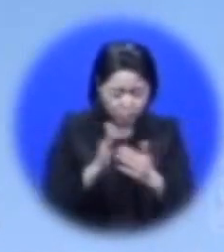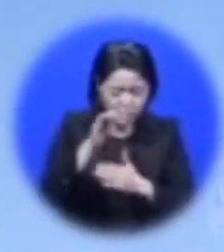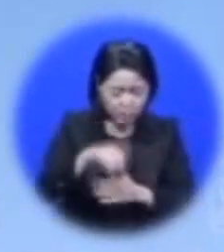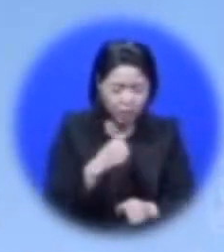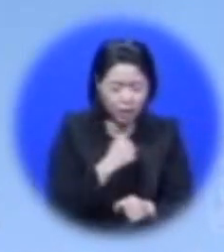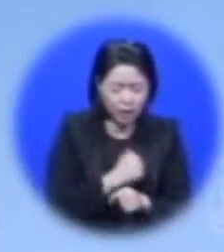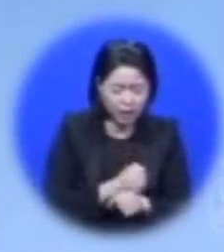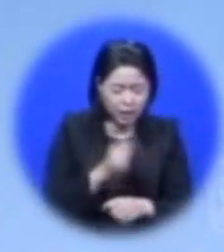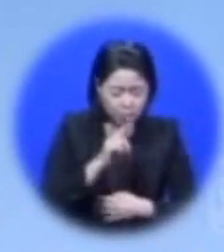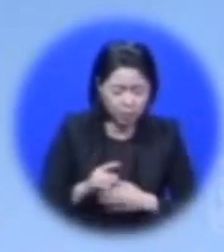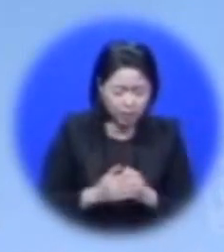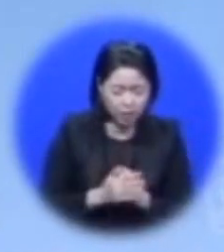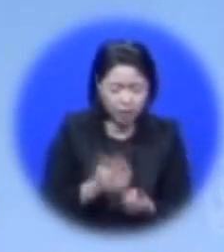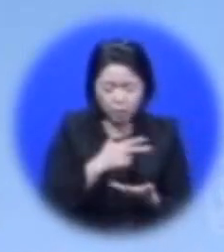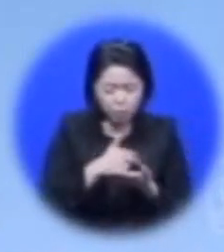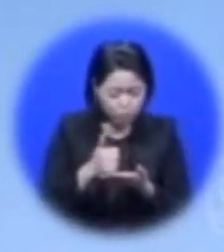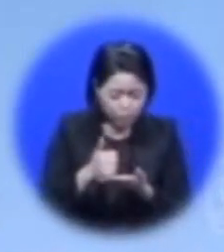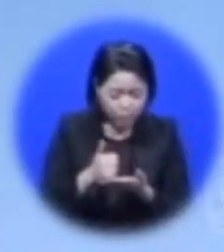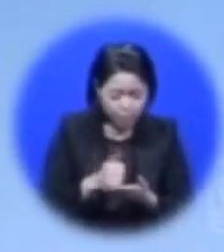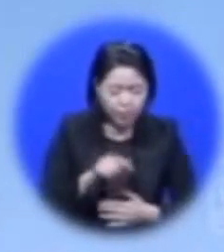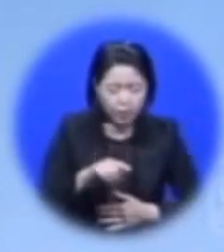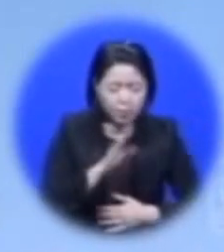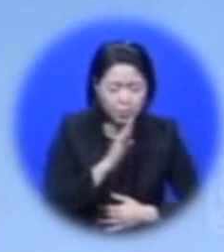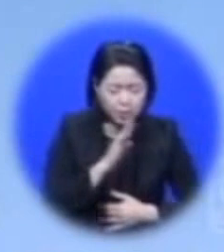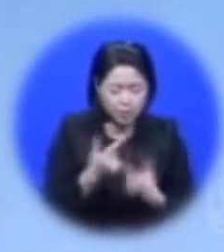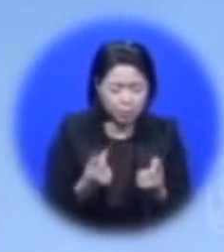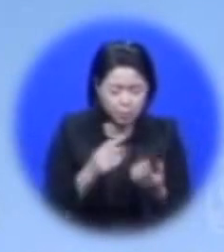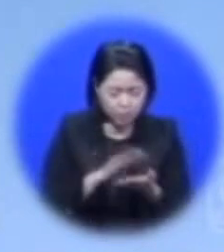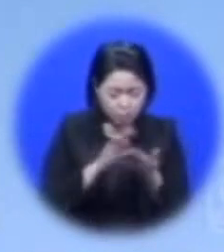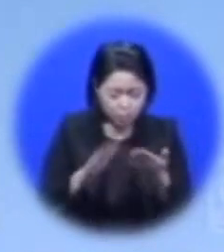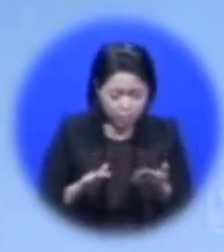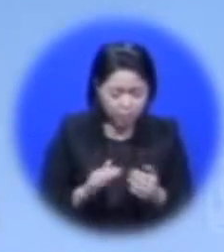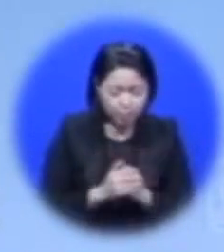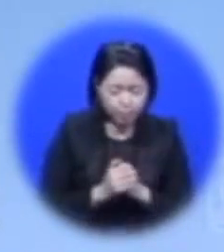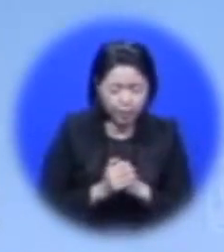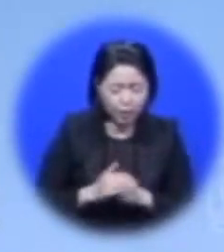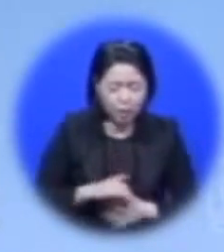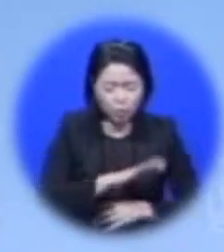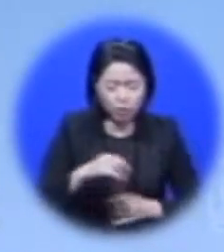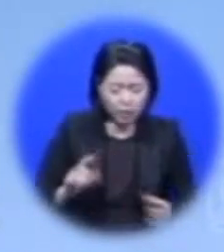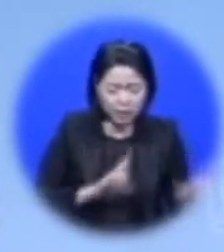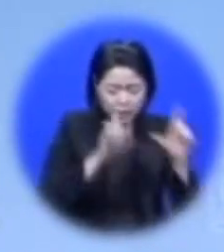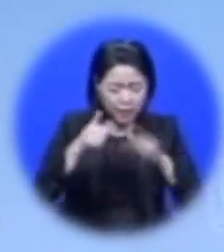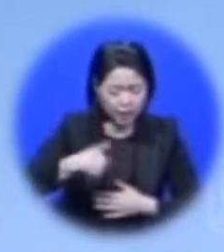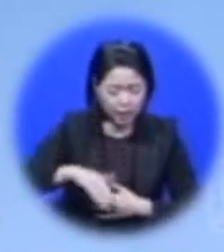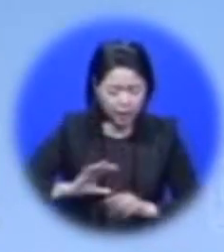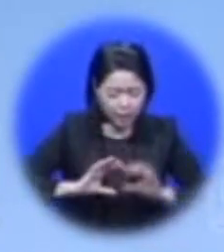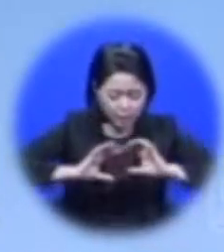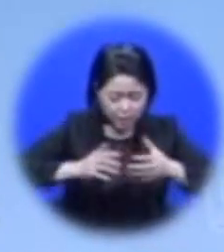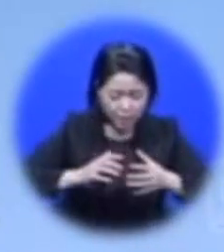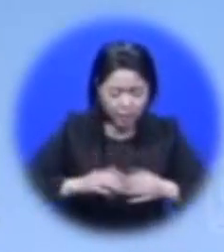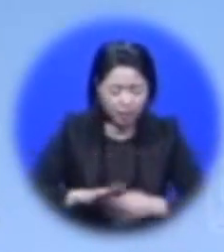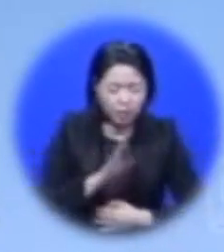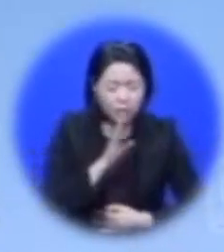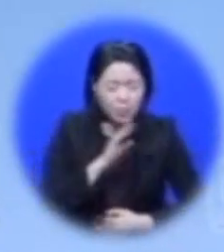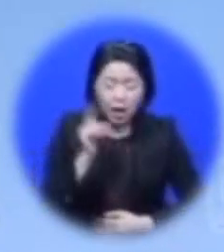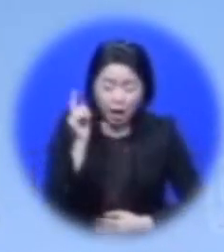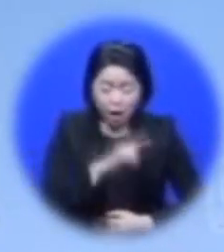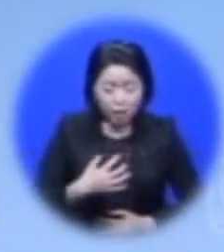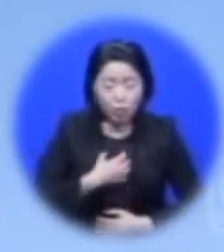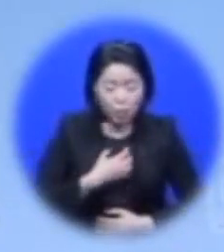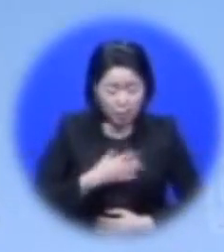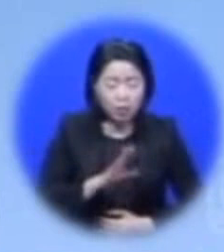하십니다. 주님, 그렇습니다. 주님, 우리가 살아가는 세상은 정말 악하고